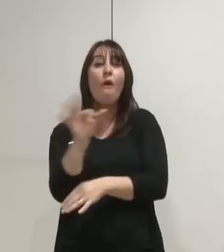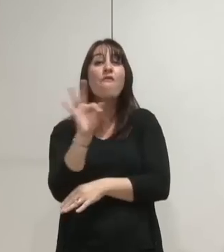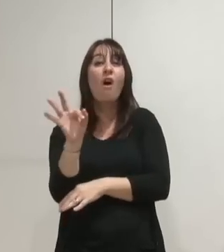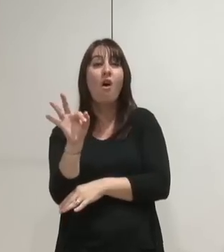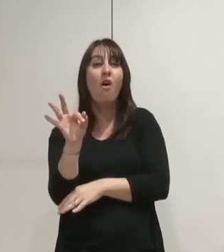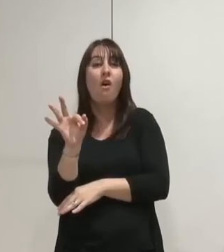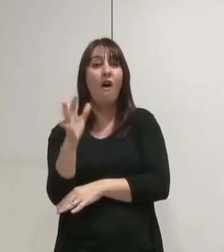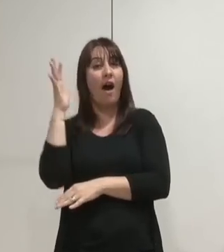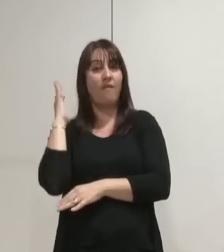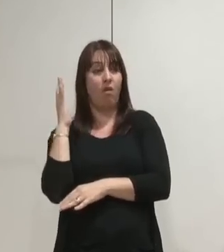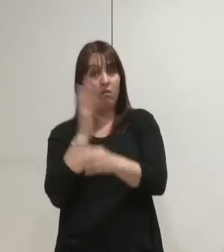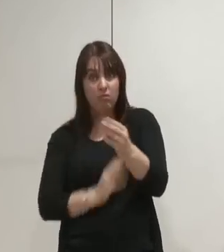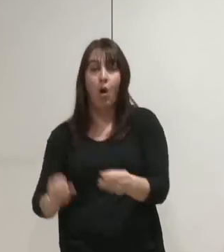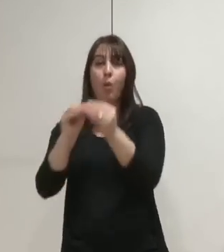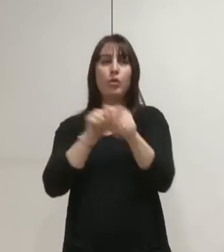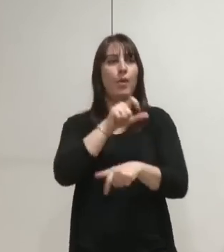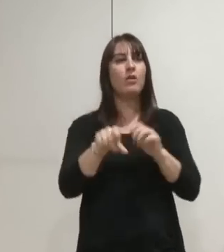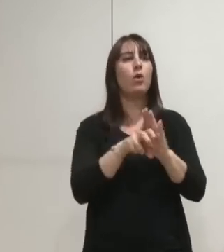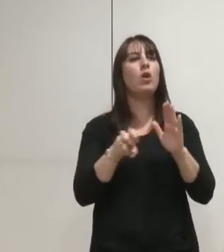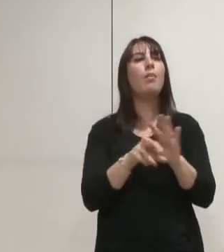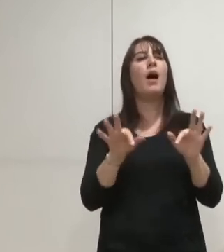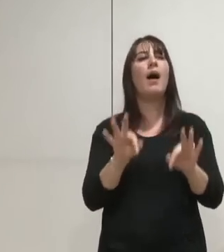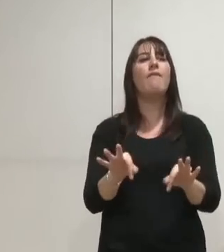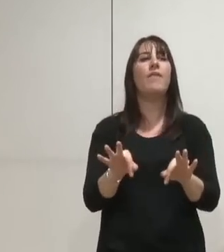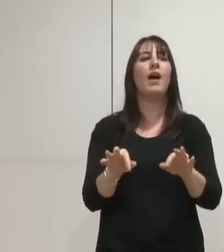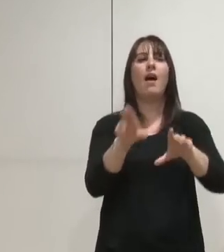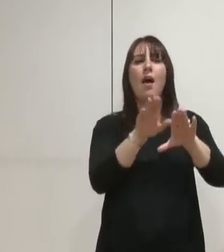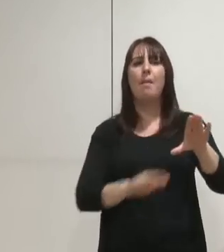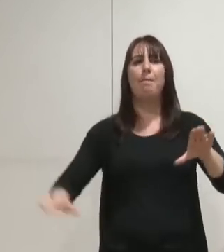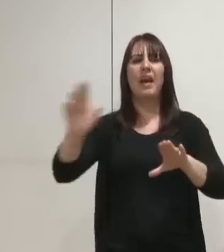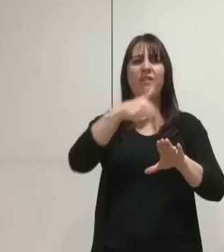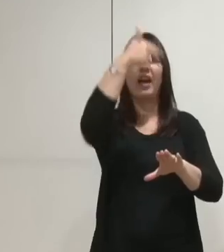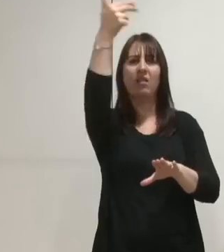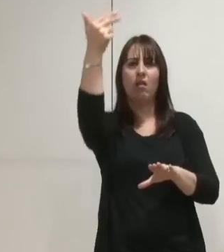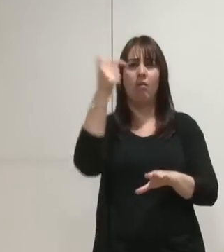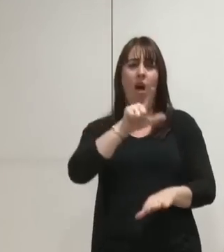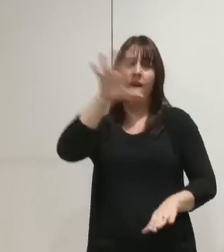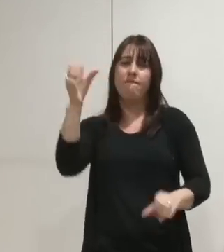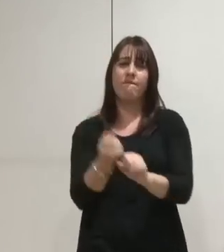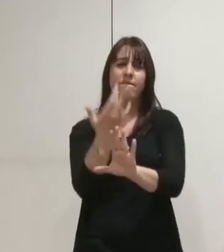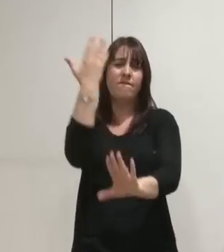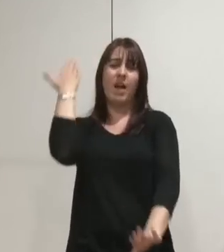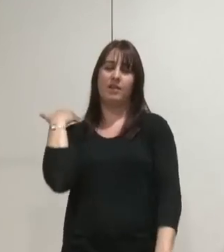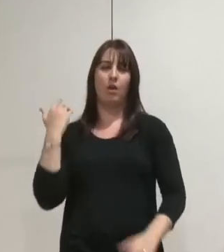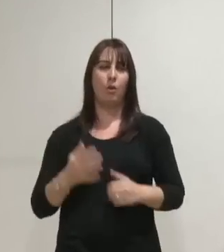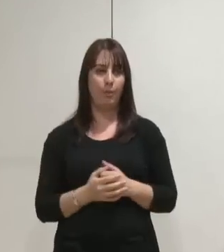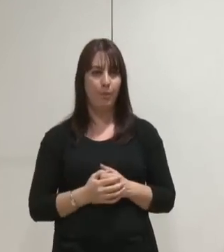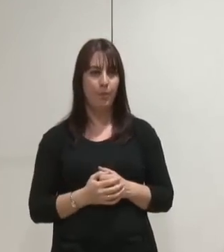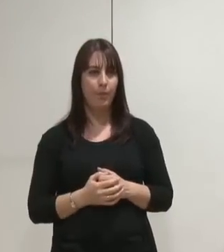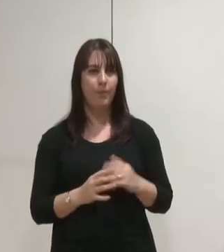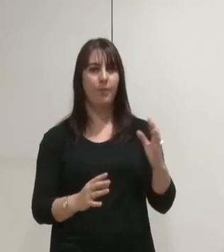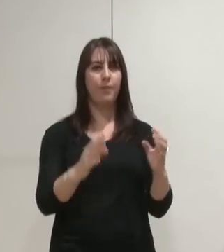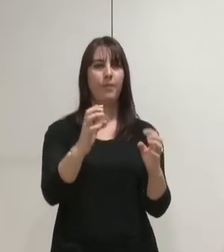contribuable grenoblois dans la fameuse affaire du périphérique nord qui remonte il y a environ 25 ans alors